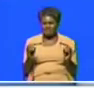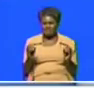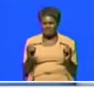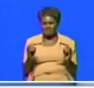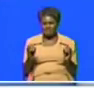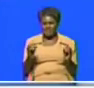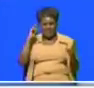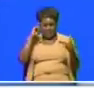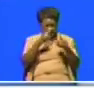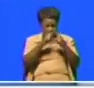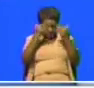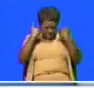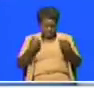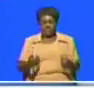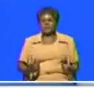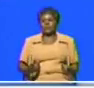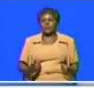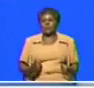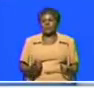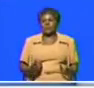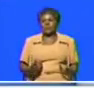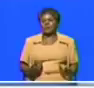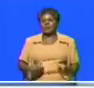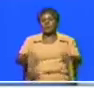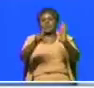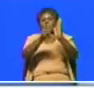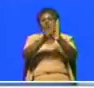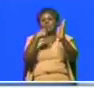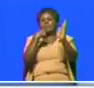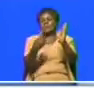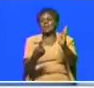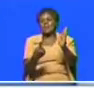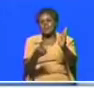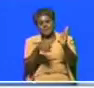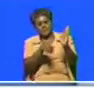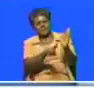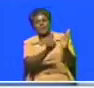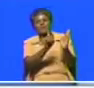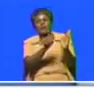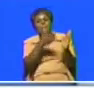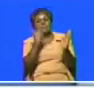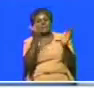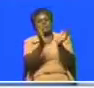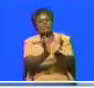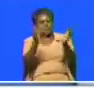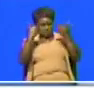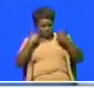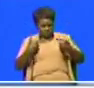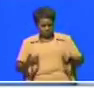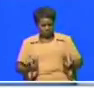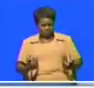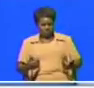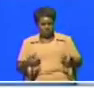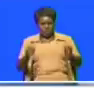hicho. Alimlenga mtu binafsi. Na kwa hivyo sheria inasema ya kwamba yeye anafaa kuchukuliwa hatua kibinafsi na